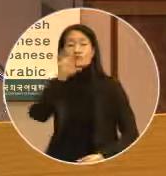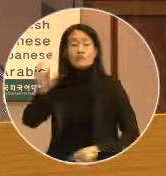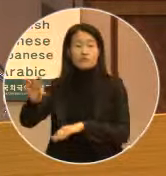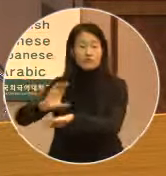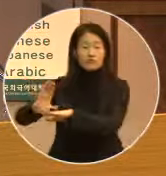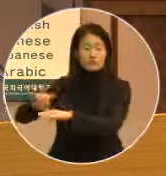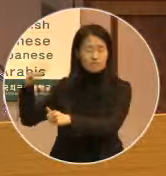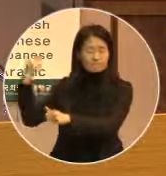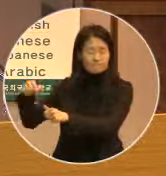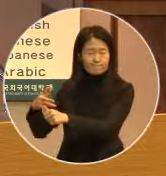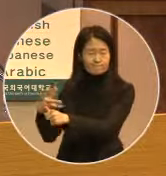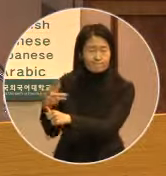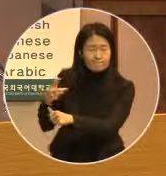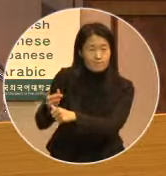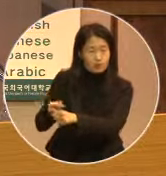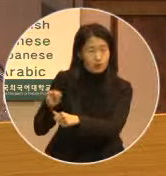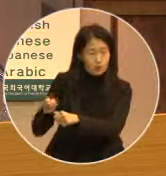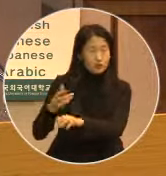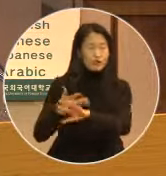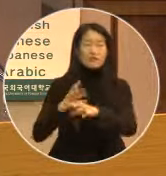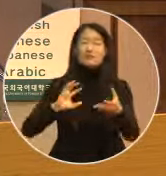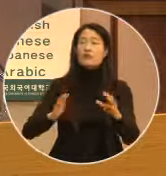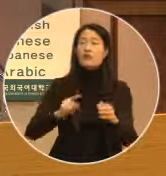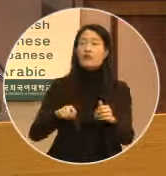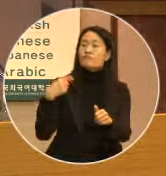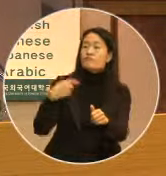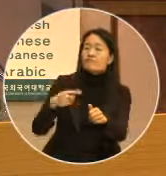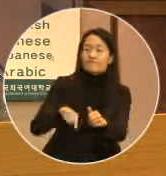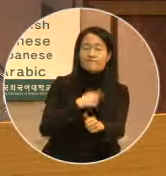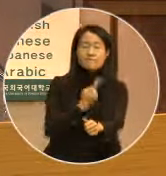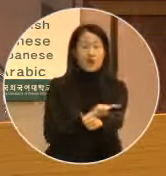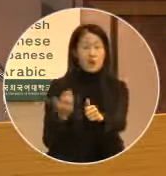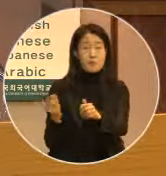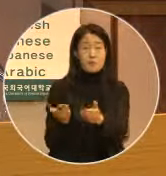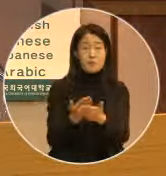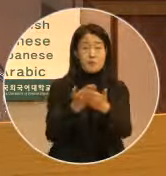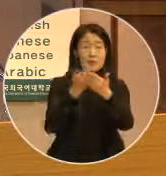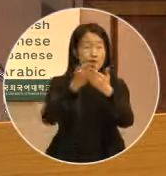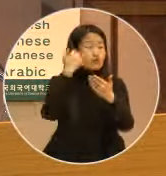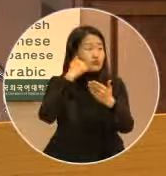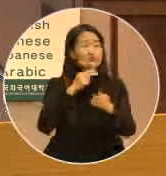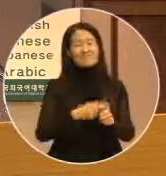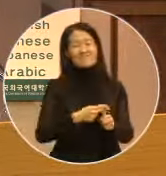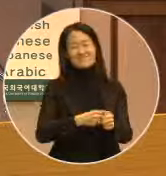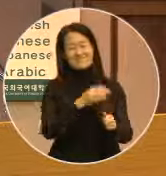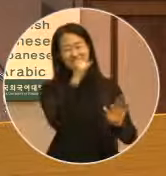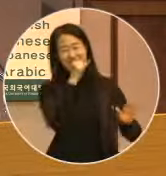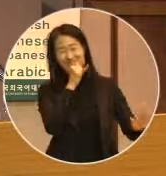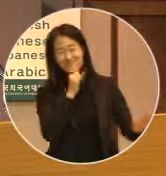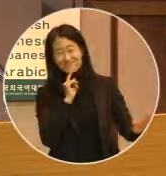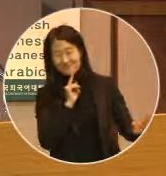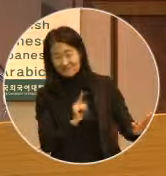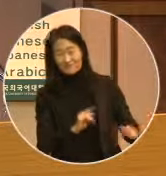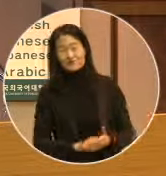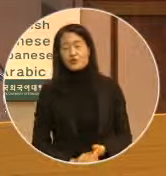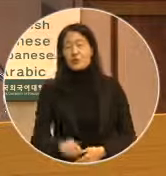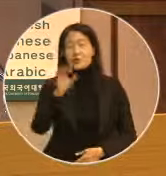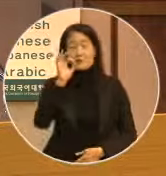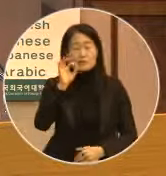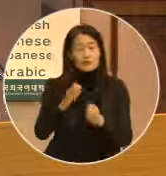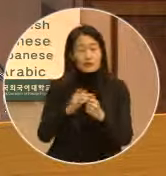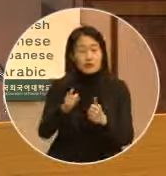그대로 재현시킨 뛰어난 외국어 교육 능력을 갖춘 교수진이 있다는 점입니다.